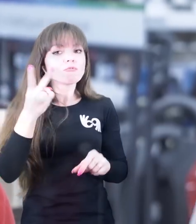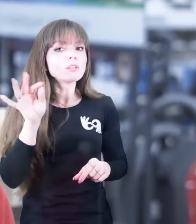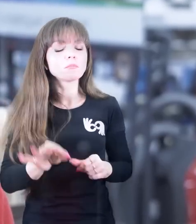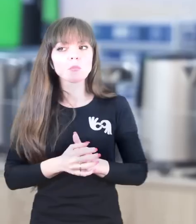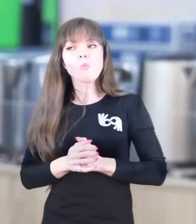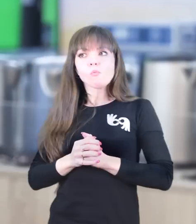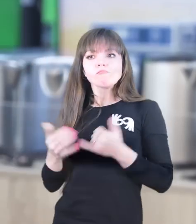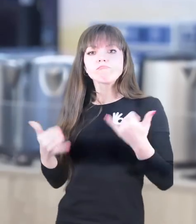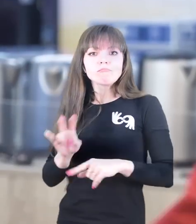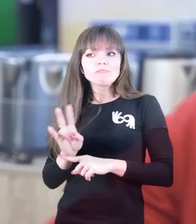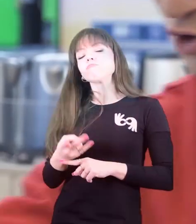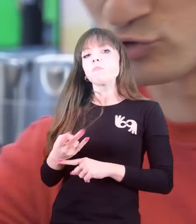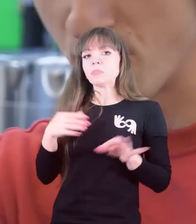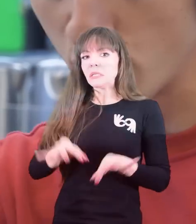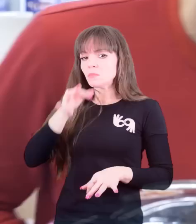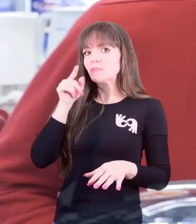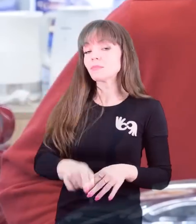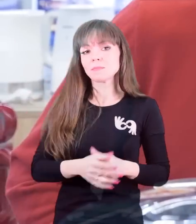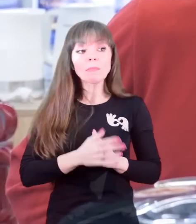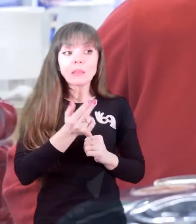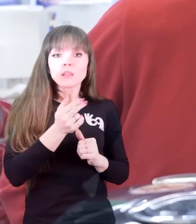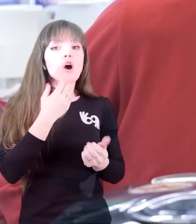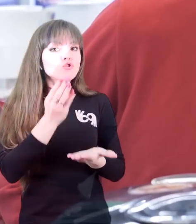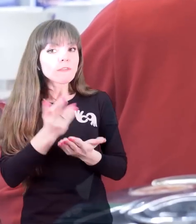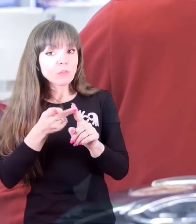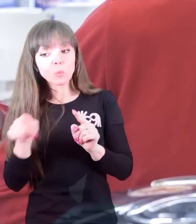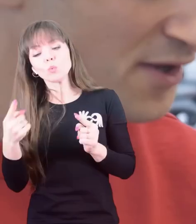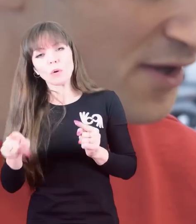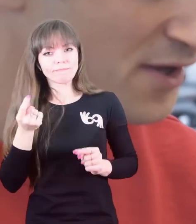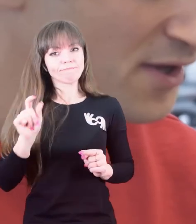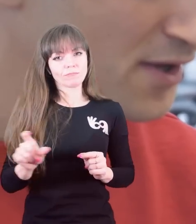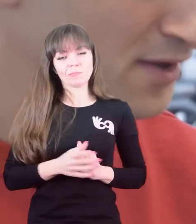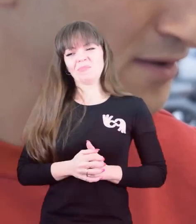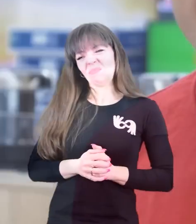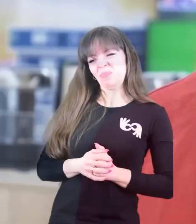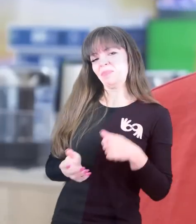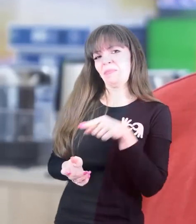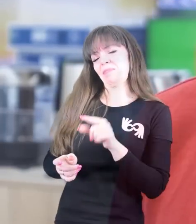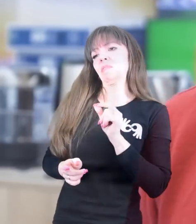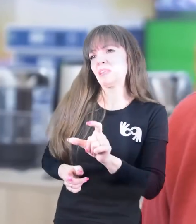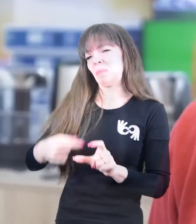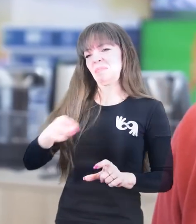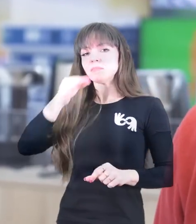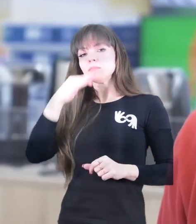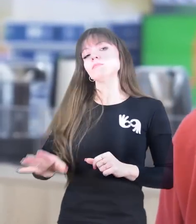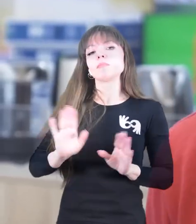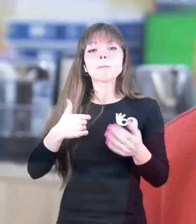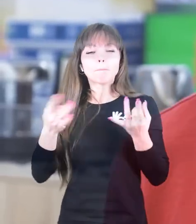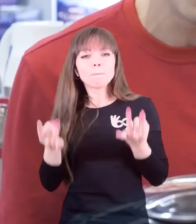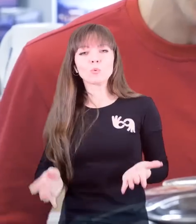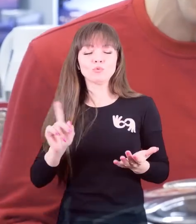скидка 20%. Фига себе, тут она мне сразу понравилась. Да, но у нас есть еще такая, но она подороже. Да она мне вообще не нравится, да к тому